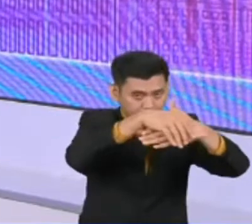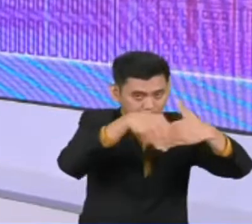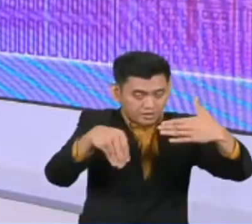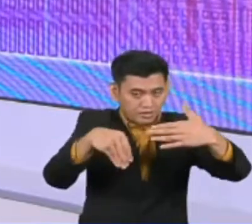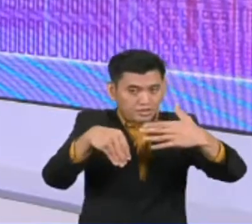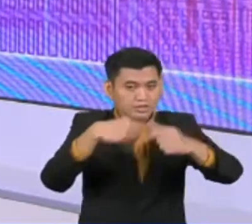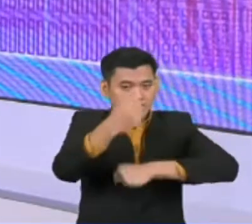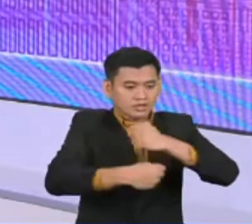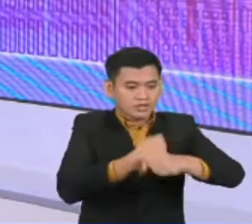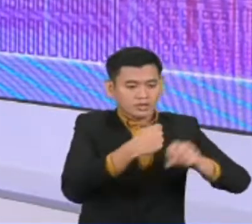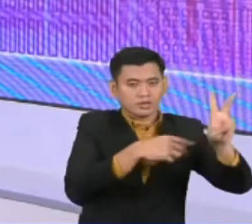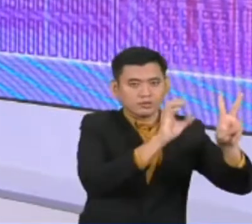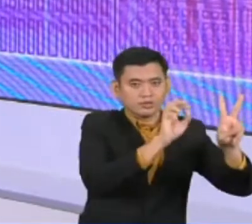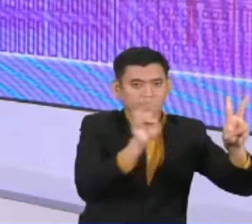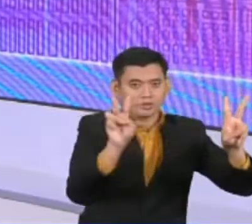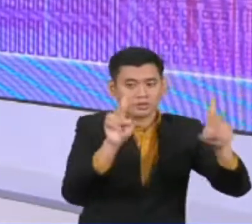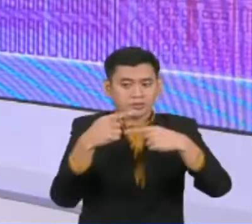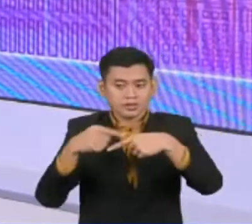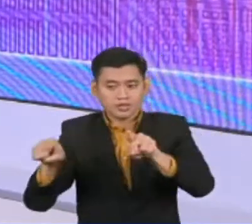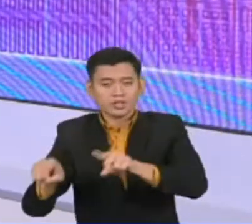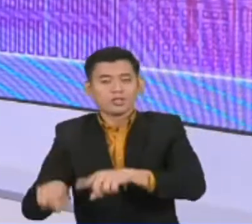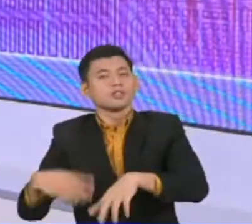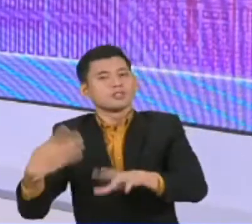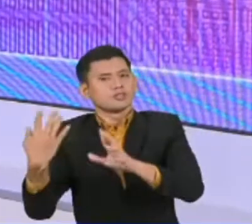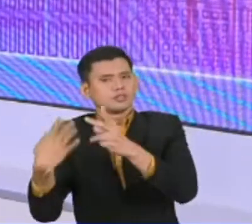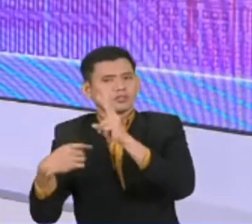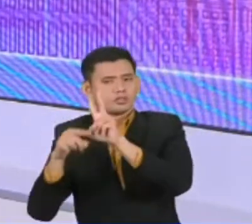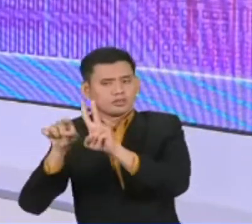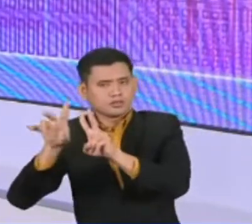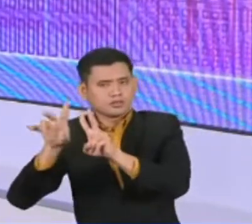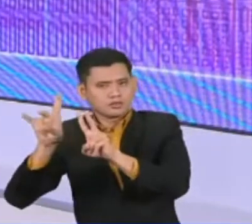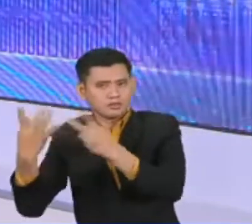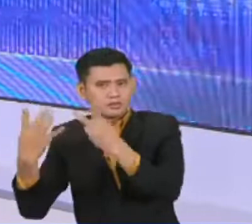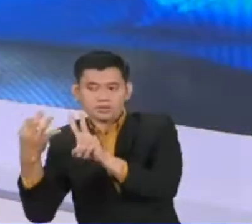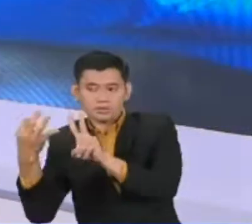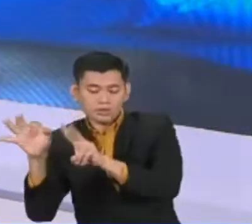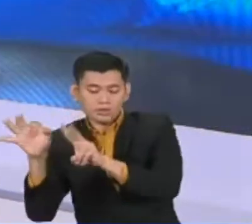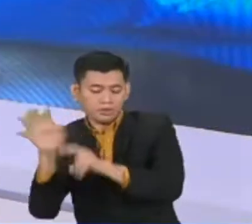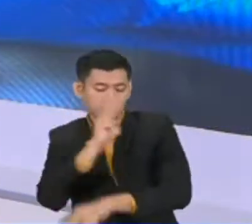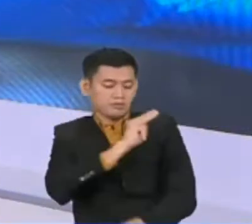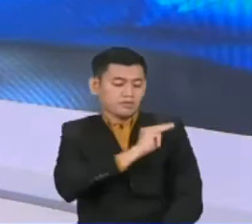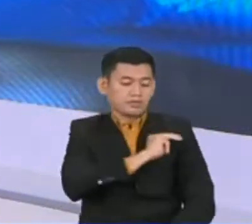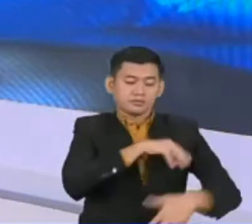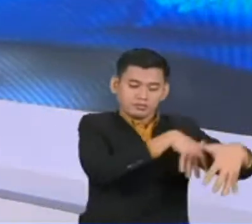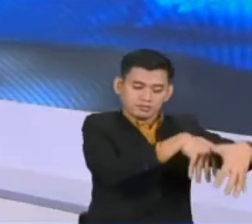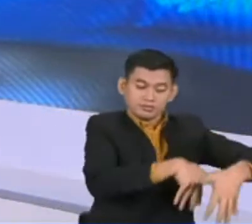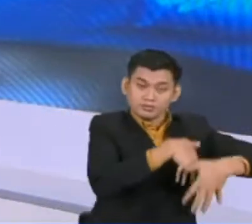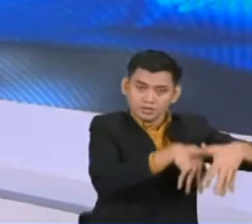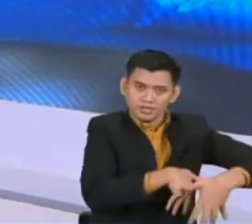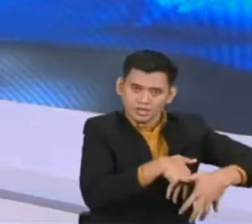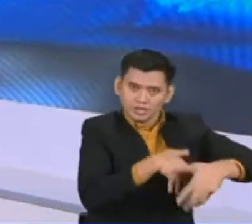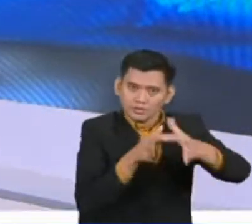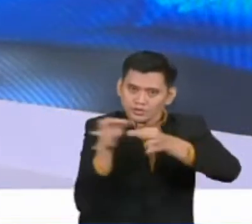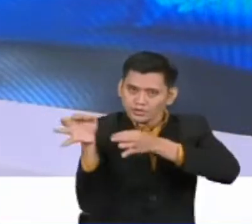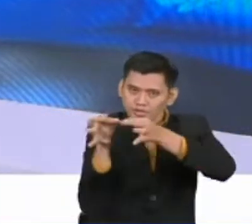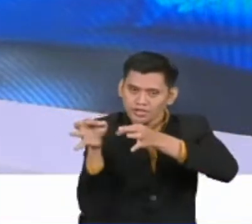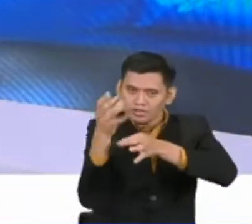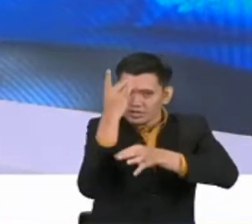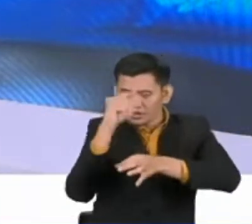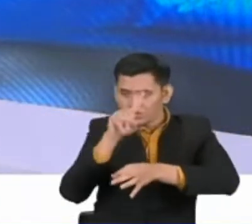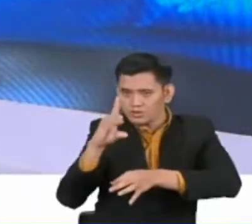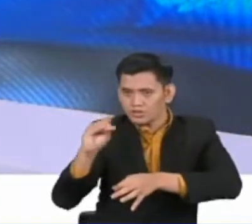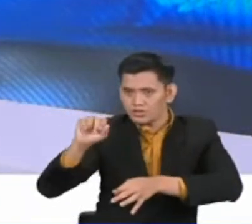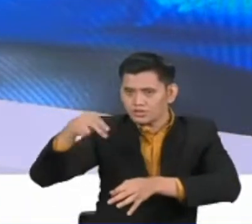berbanding 17 bilion ringgit pada 2019. Menteri Perusahaan Perladangan dan Komoditi Datuk Zuraida Kamarudin